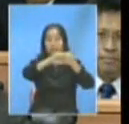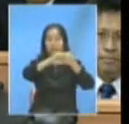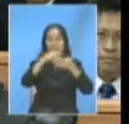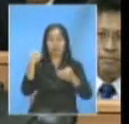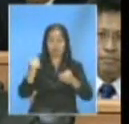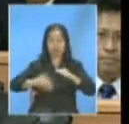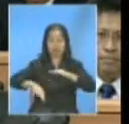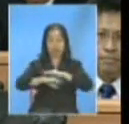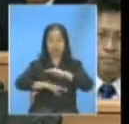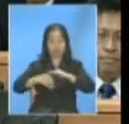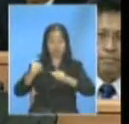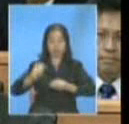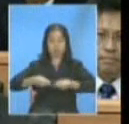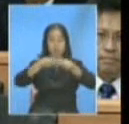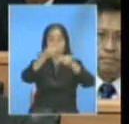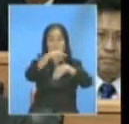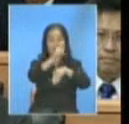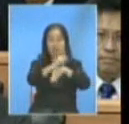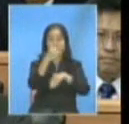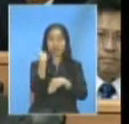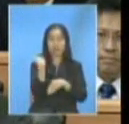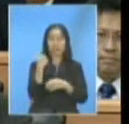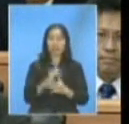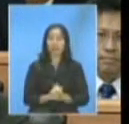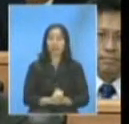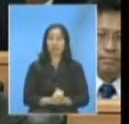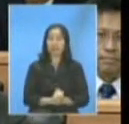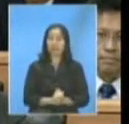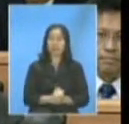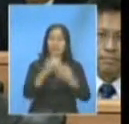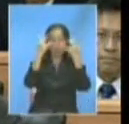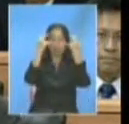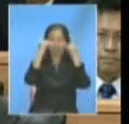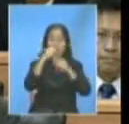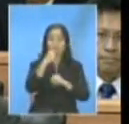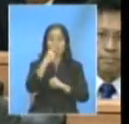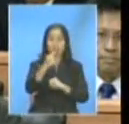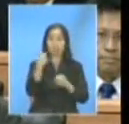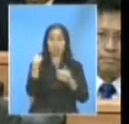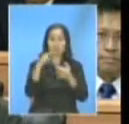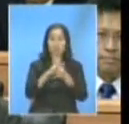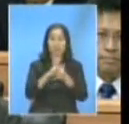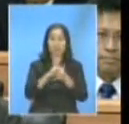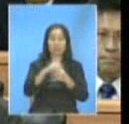ประธานได้เห็นท่านประธานฮะท่านนายกบอกว่าจะปลุกจิตสำนึก